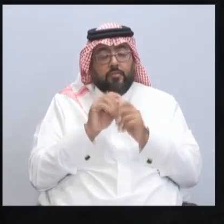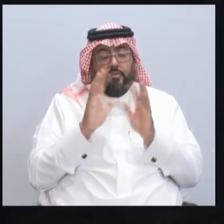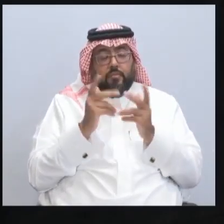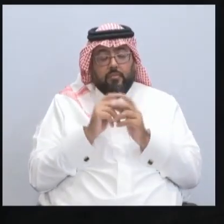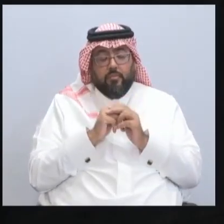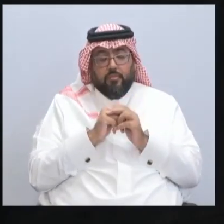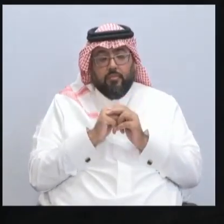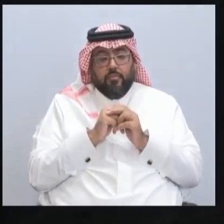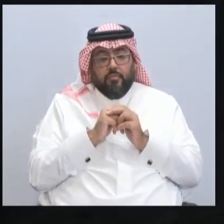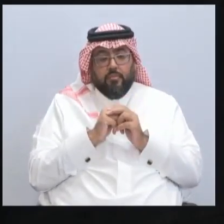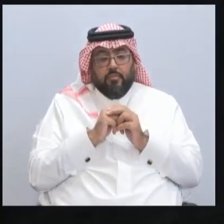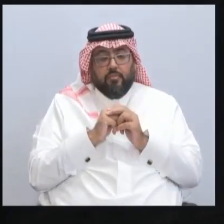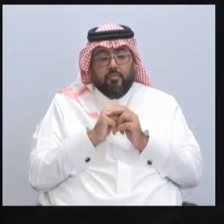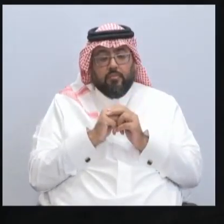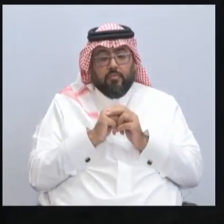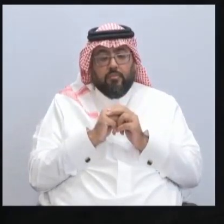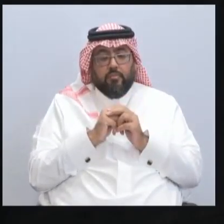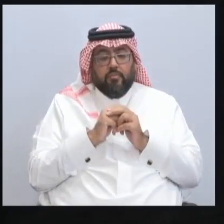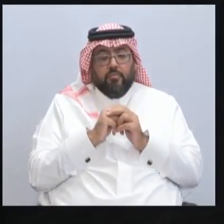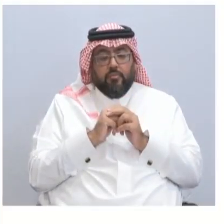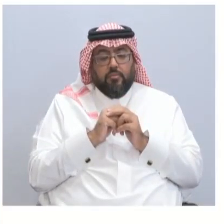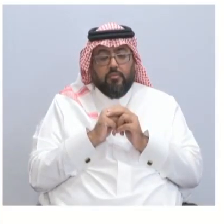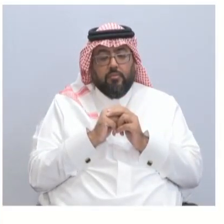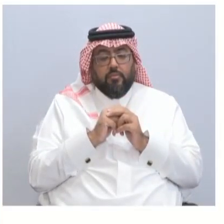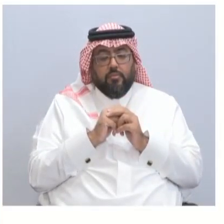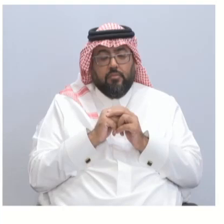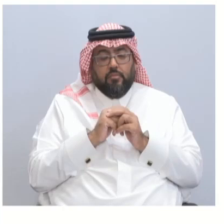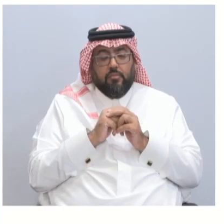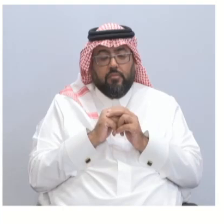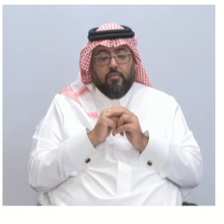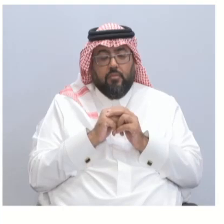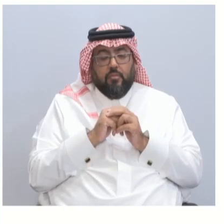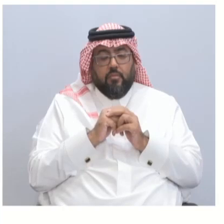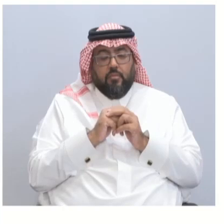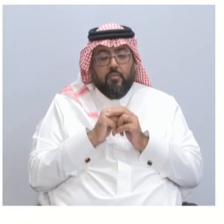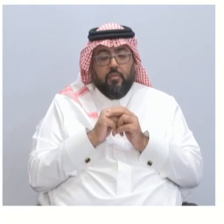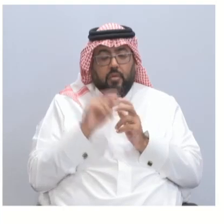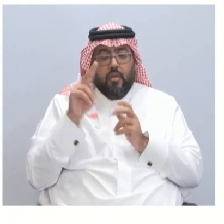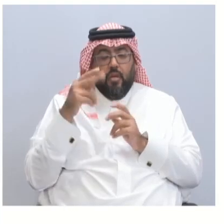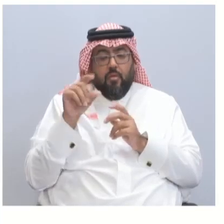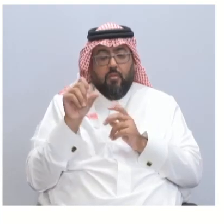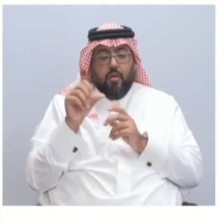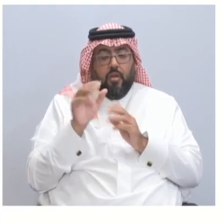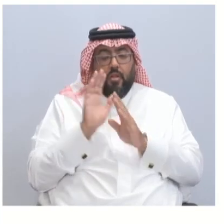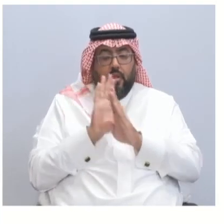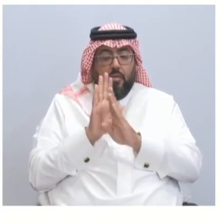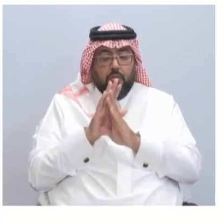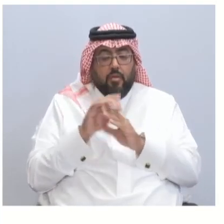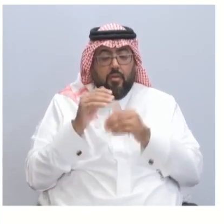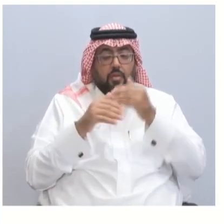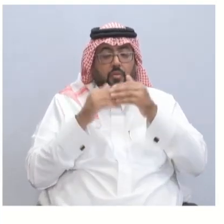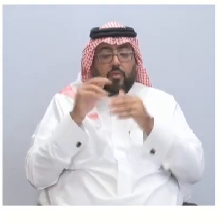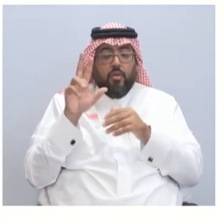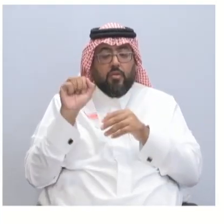العوامل التي ساعدت على تطوير الصناعه ومن العوامل التي ساعدت على تطوير